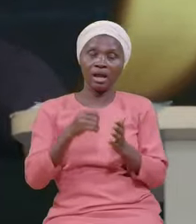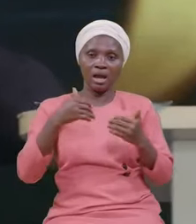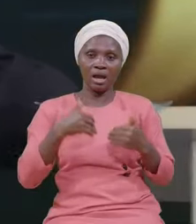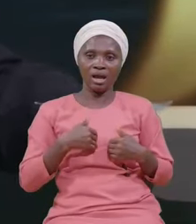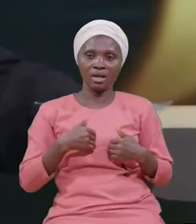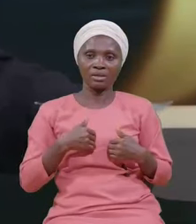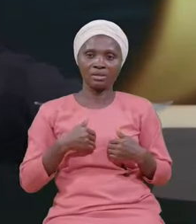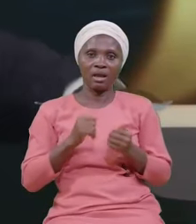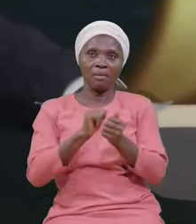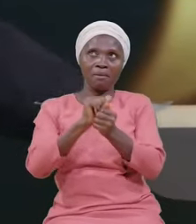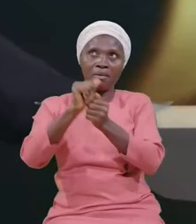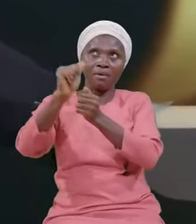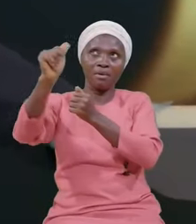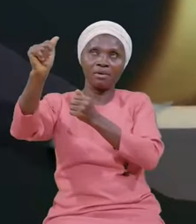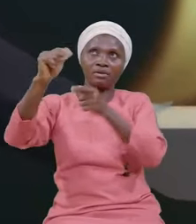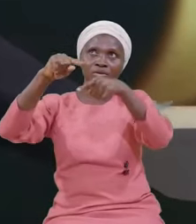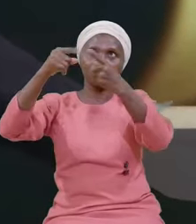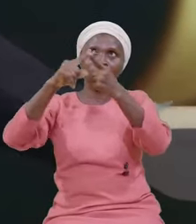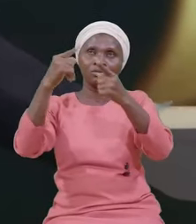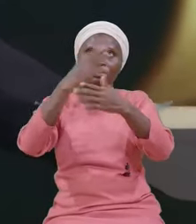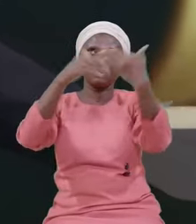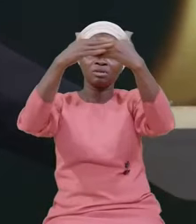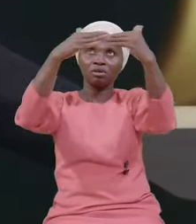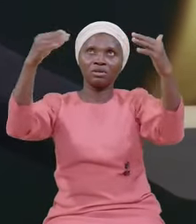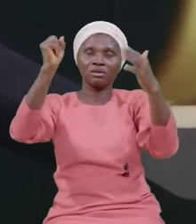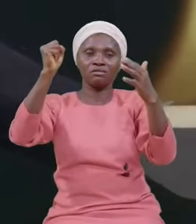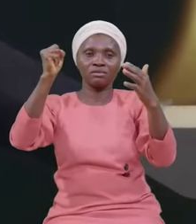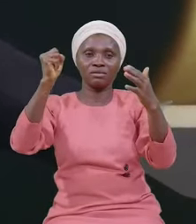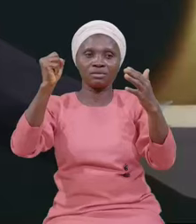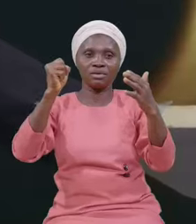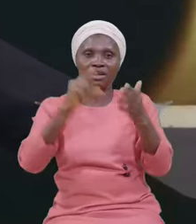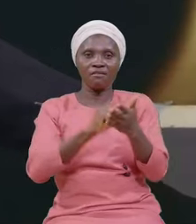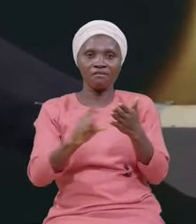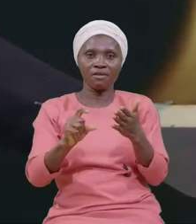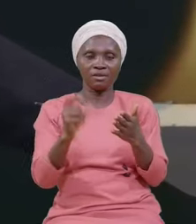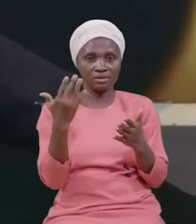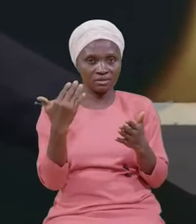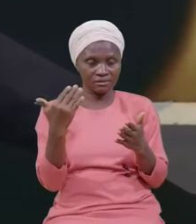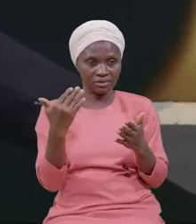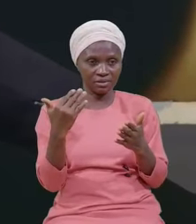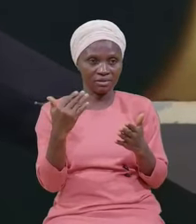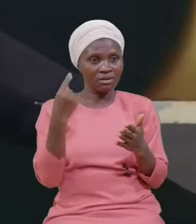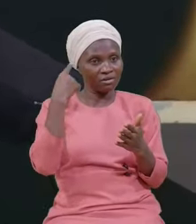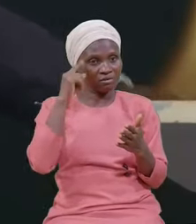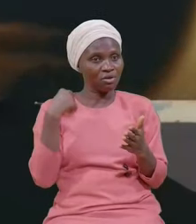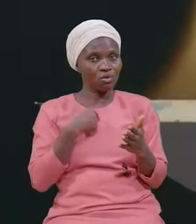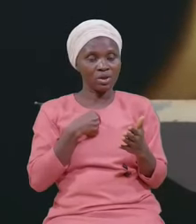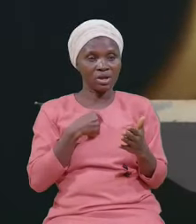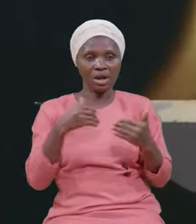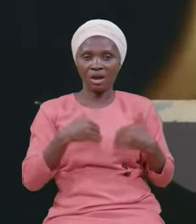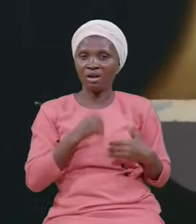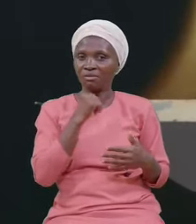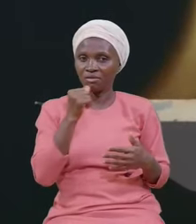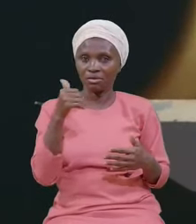traversé les cieux. Et verset 15. Car nous n'avons pas un souverain